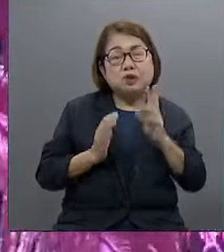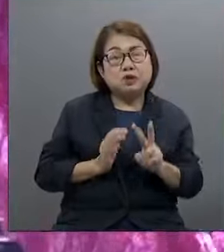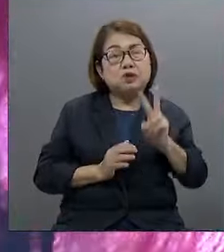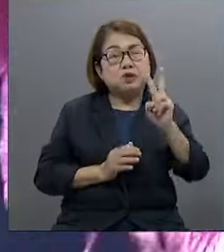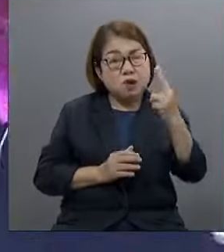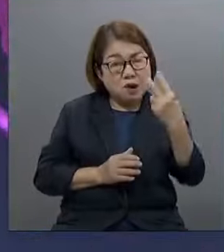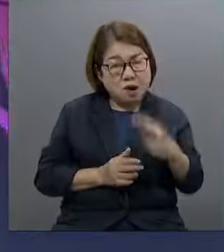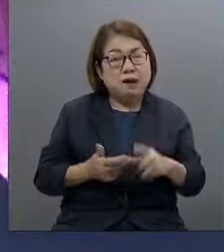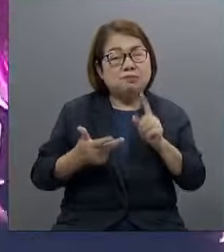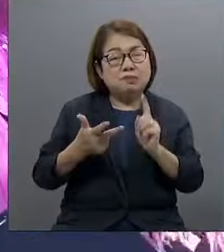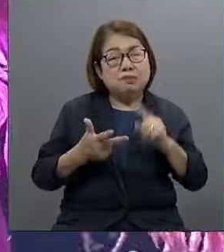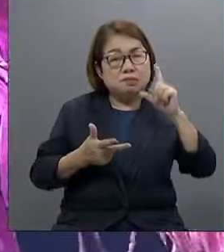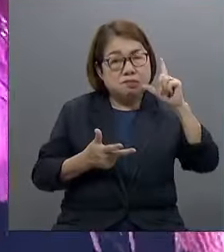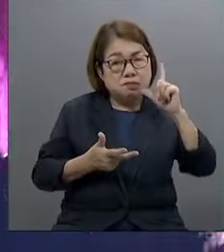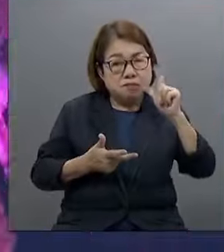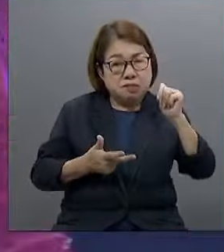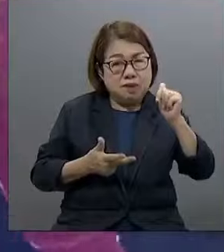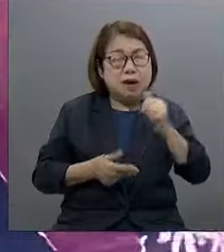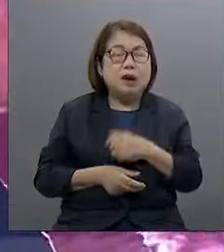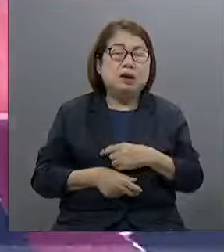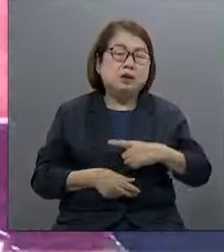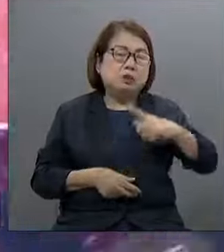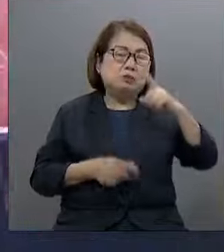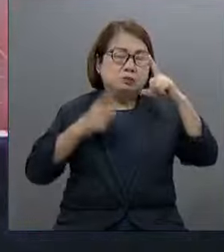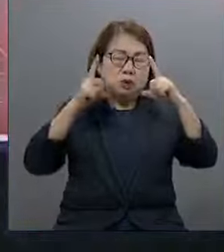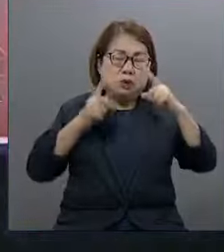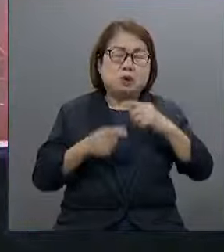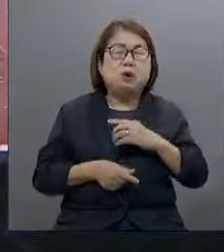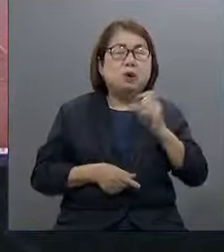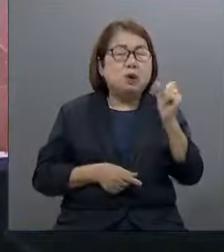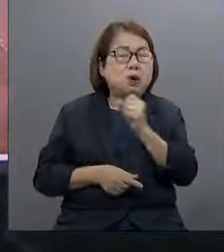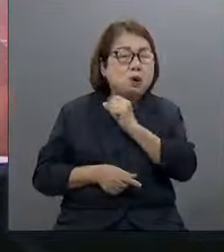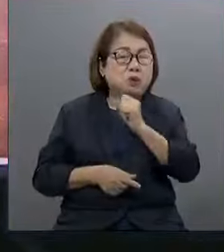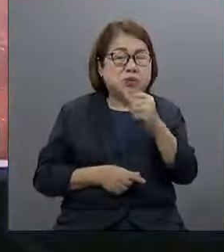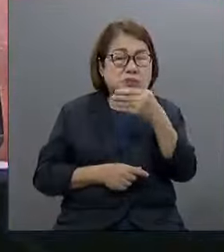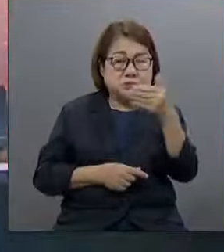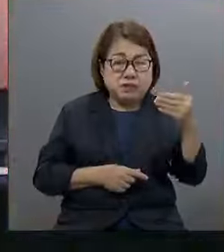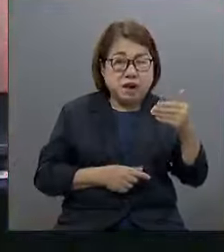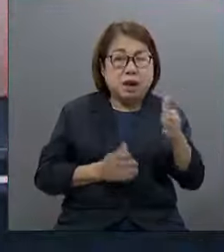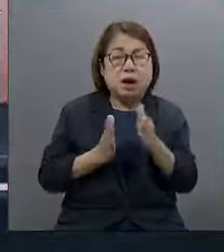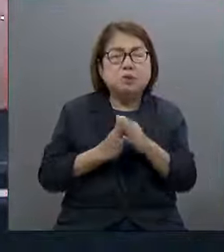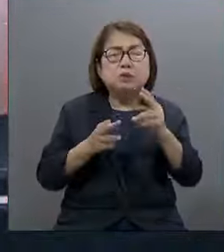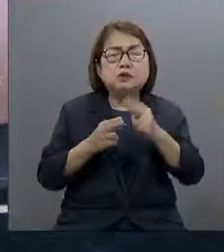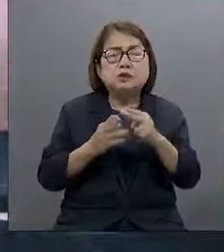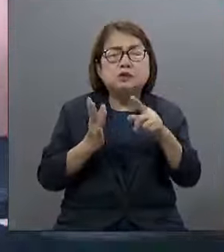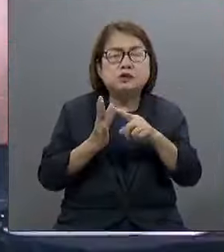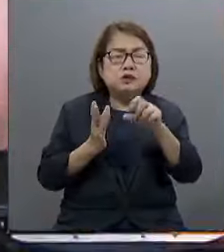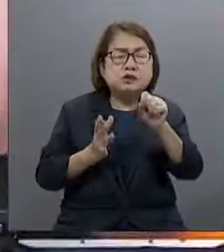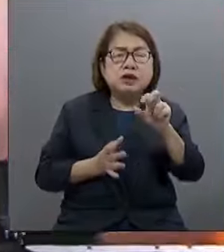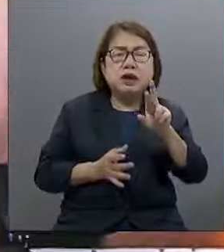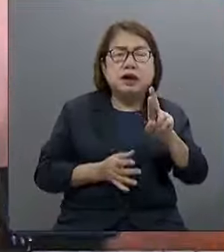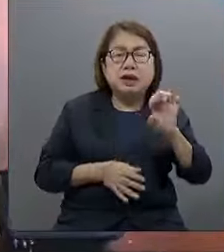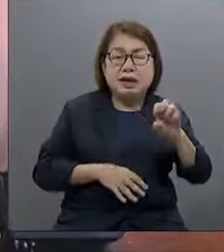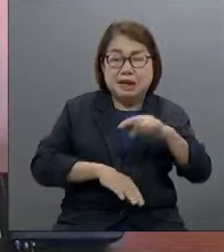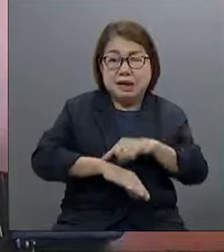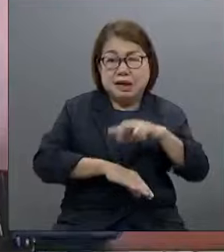ผ่องศรีวรนุชศิลปินแห่งชาติและเสรีรุ่งสว่างร่วมด้วยเจอกันบ่ายสามโมงตรง